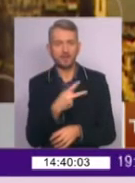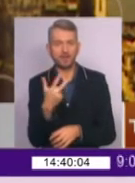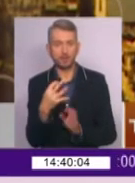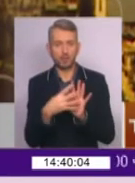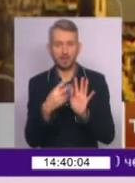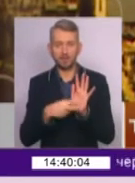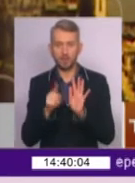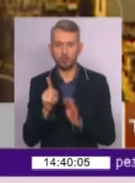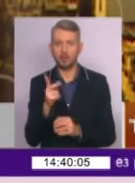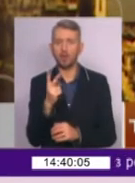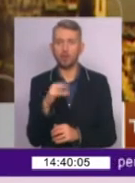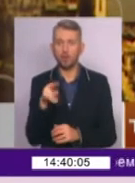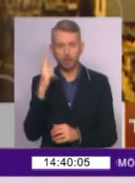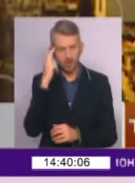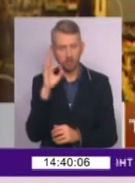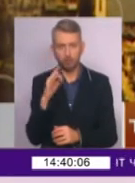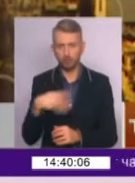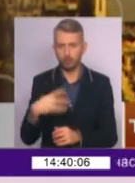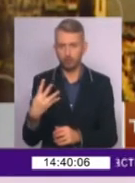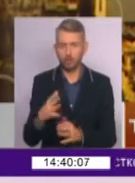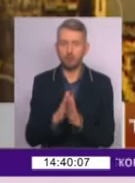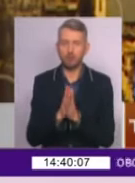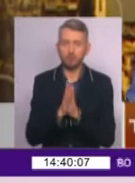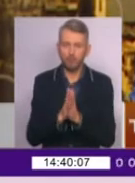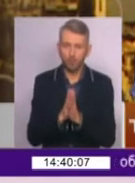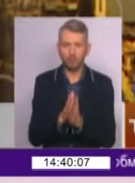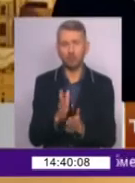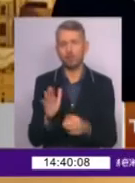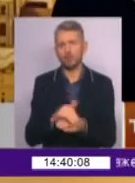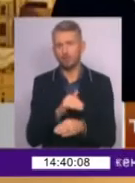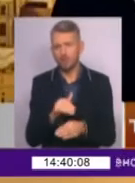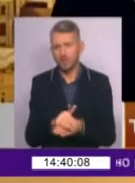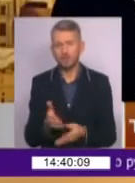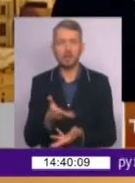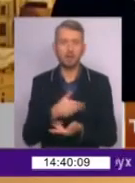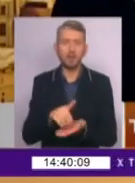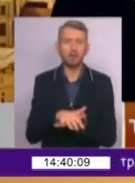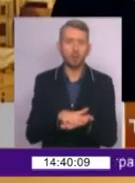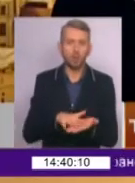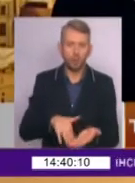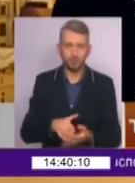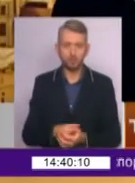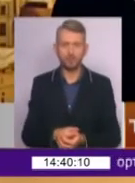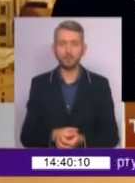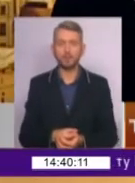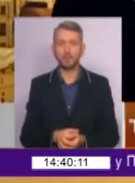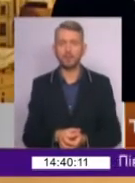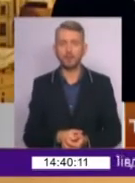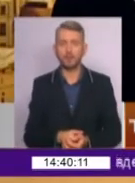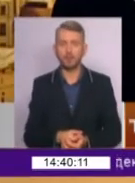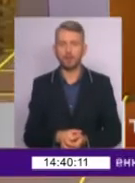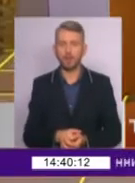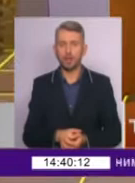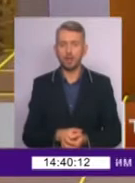223-09-71, код Києва 044. Прошу дозвонювачів, будь ласка, ми продовжимо. Далі